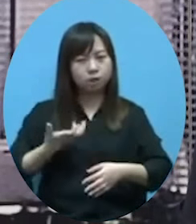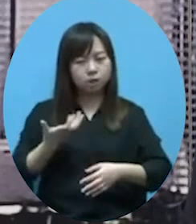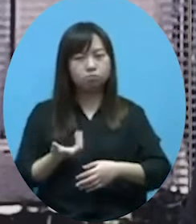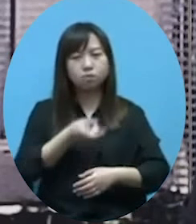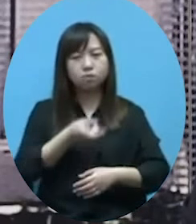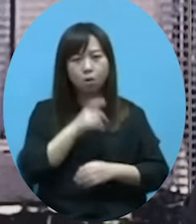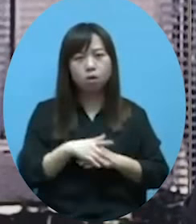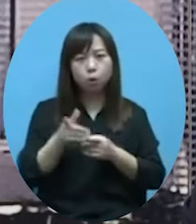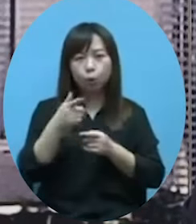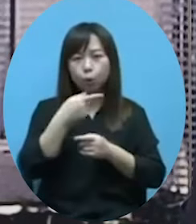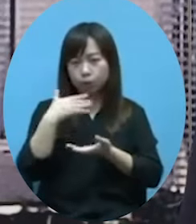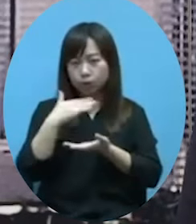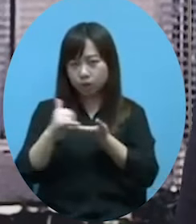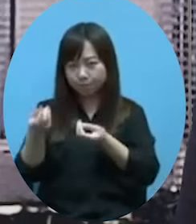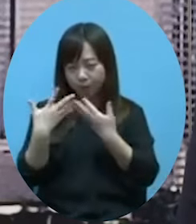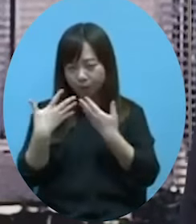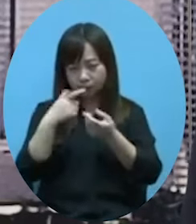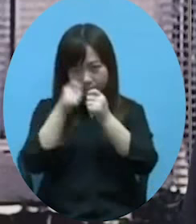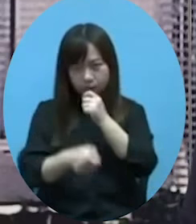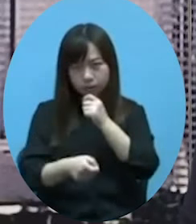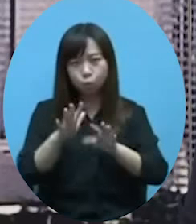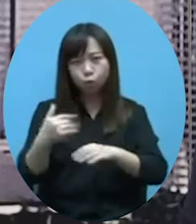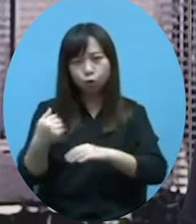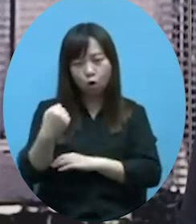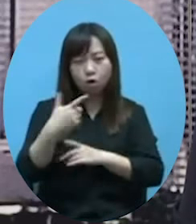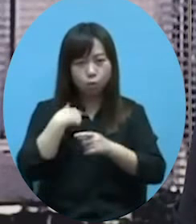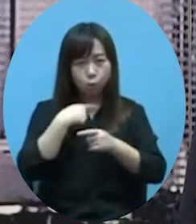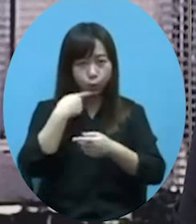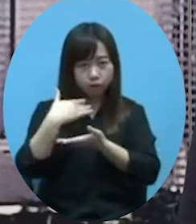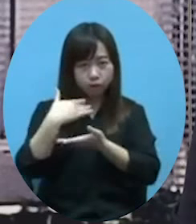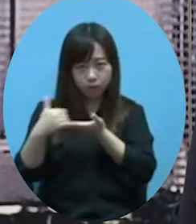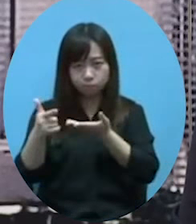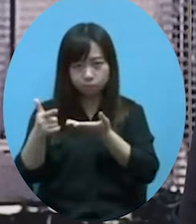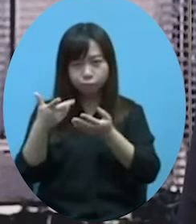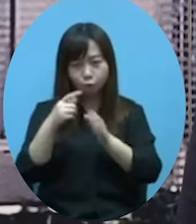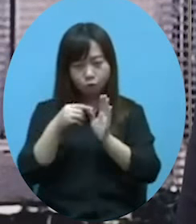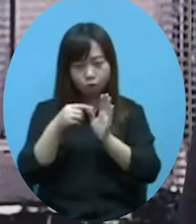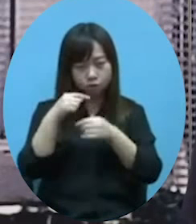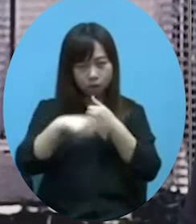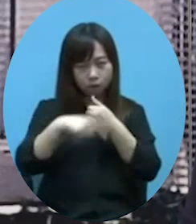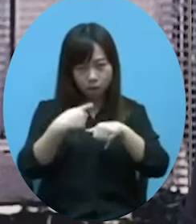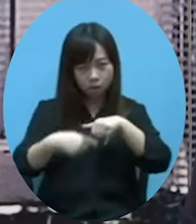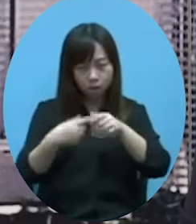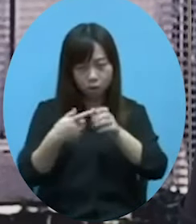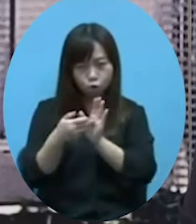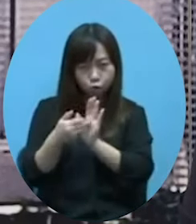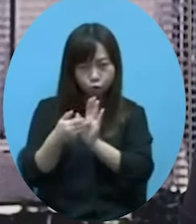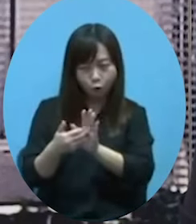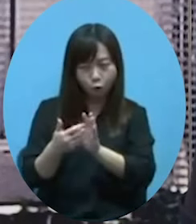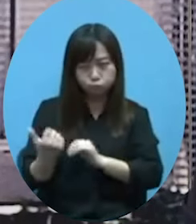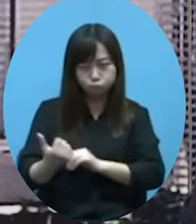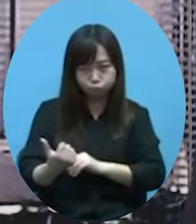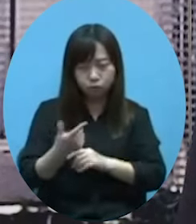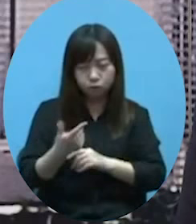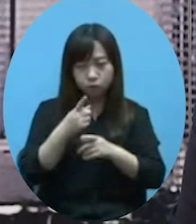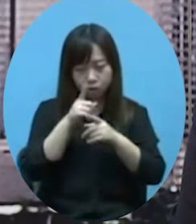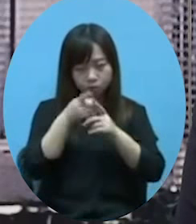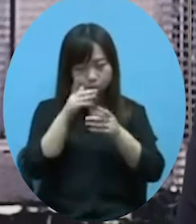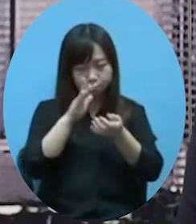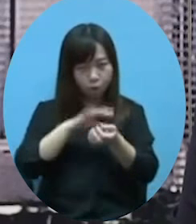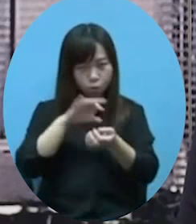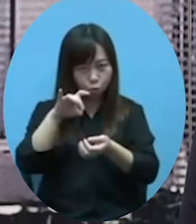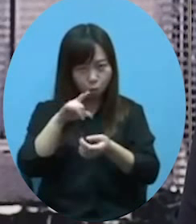訊息會更加強如果那個血清的抗體如果對這個病毒是呈陽性